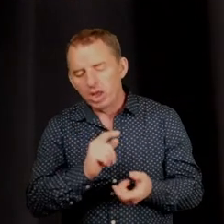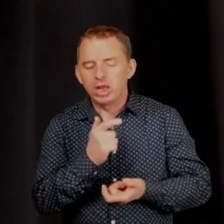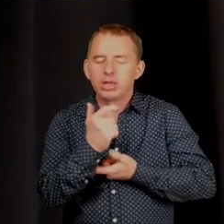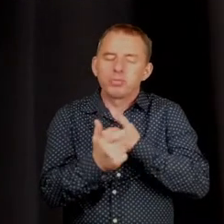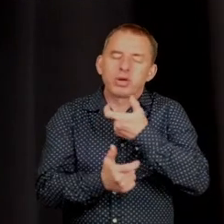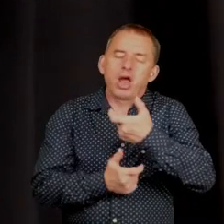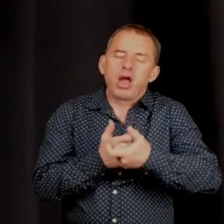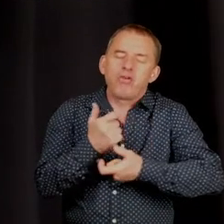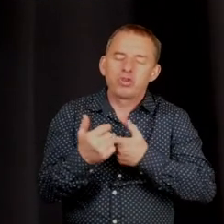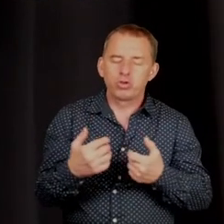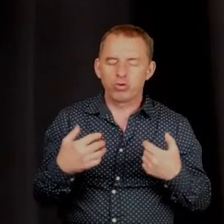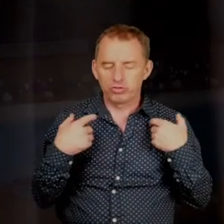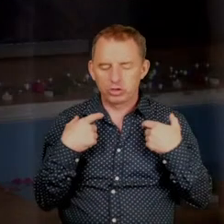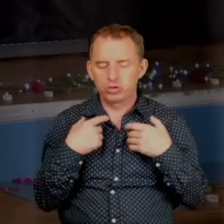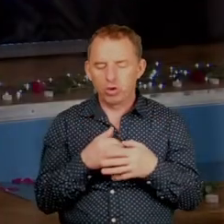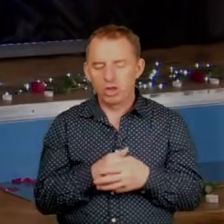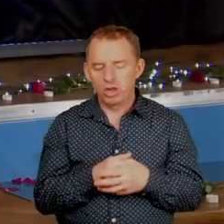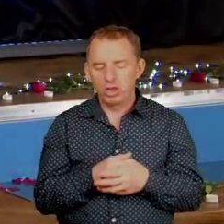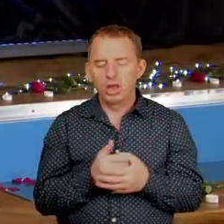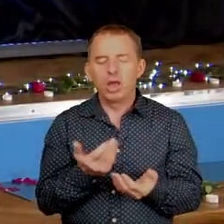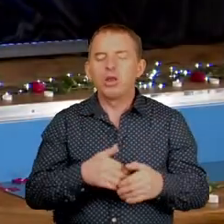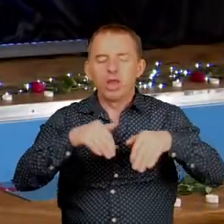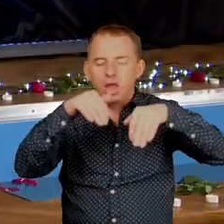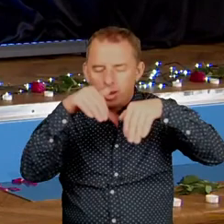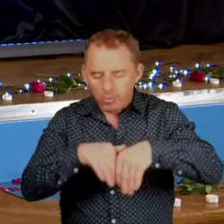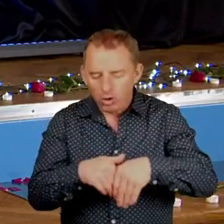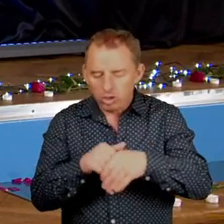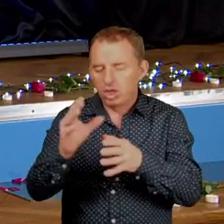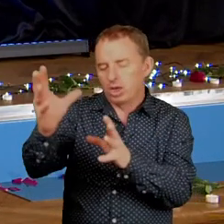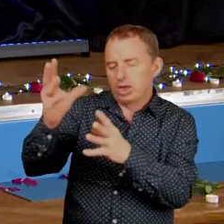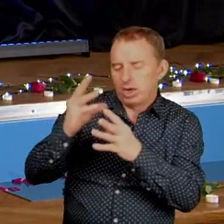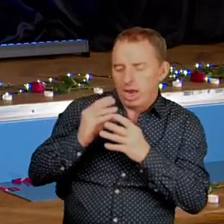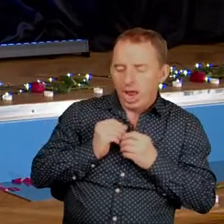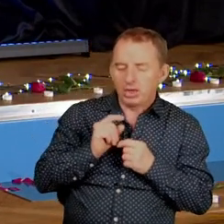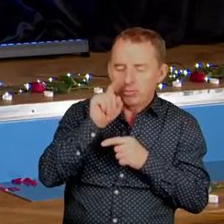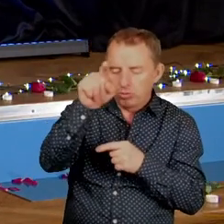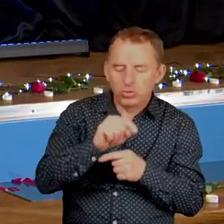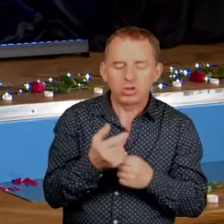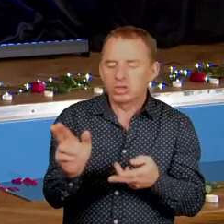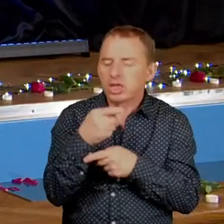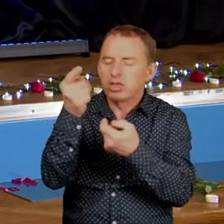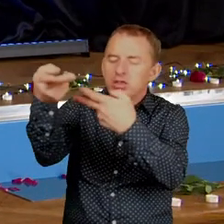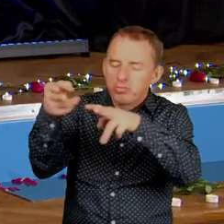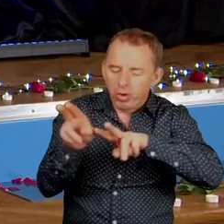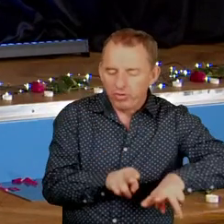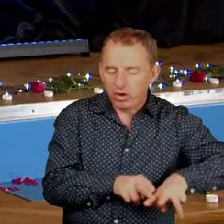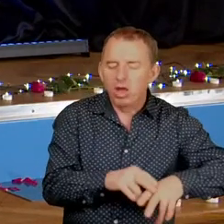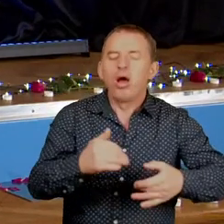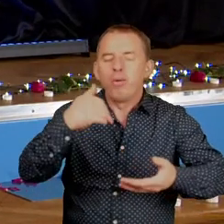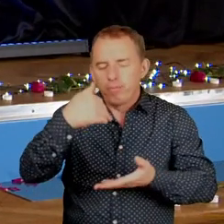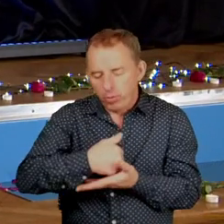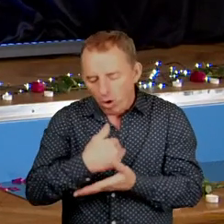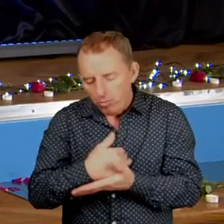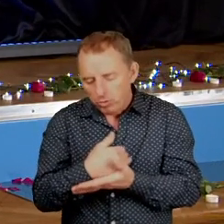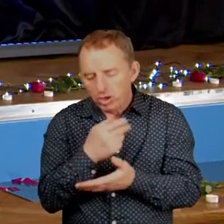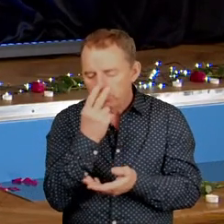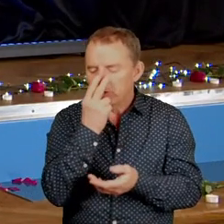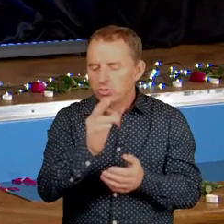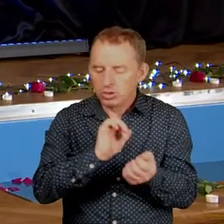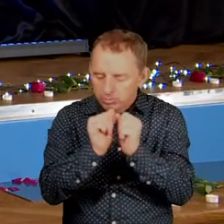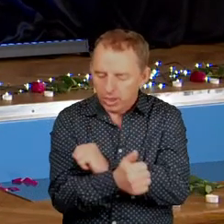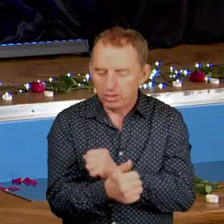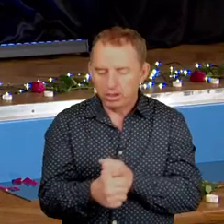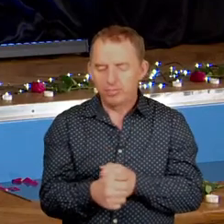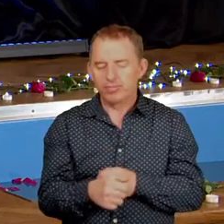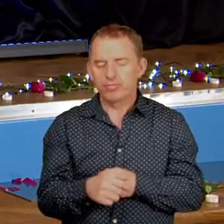że. From going when you come. Nie moglibyśmy pójść z Tobą, kiedy wrócisz. Help home. Pomóż, aby dom. The home of heaven.